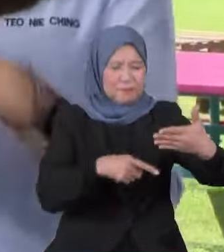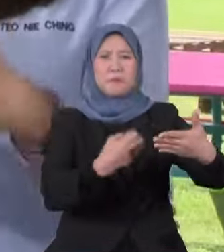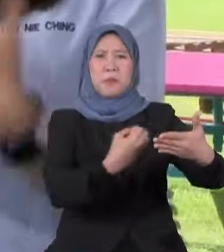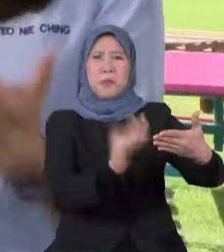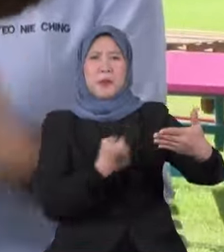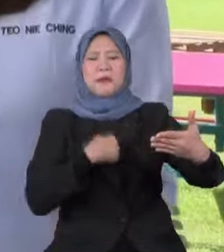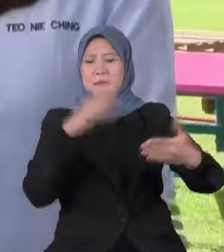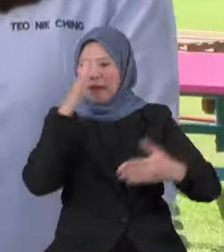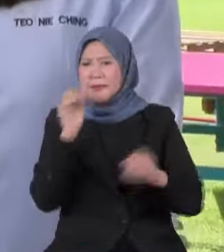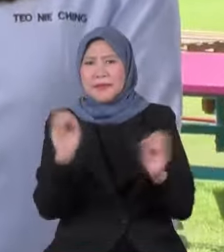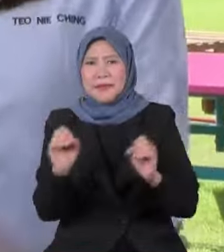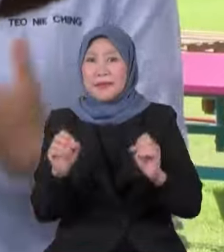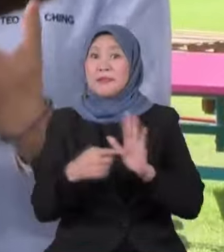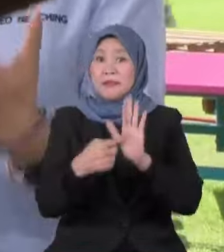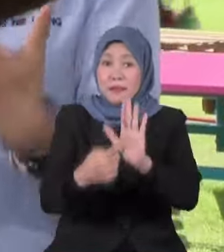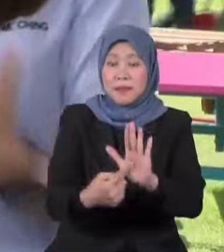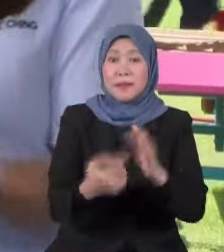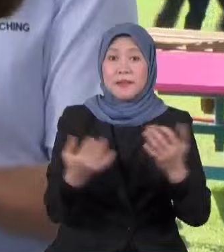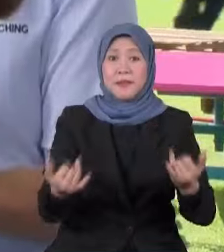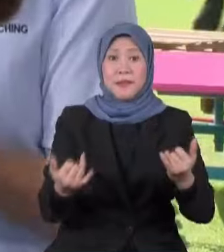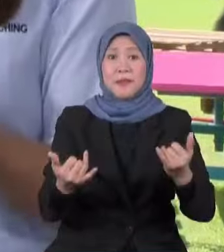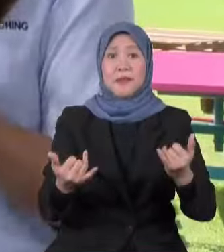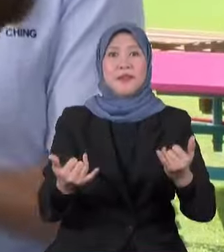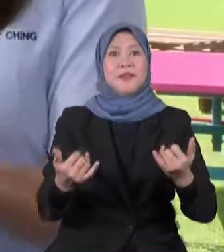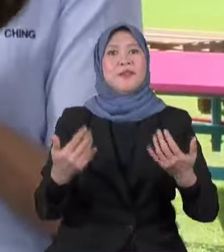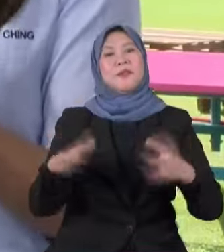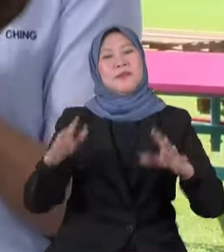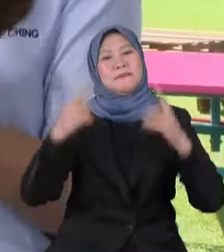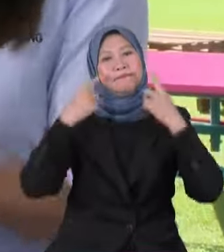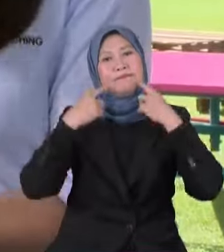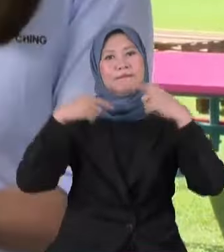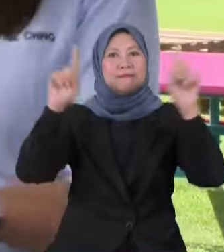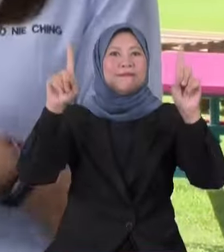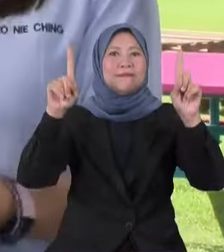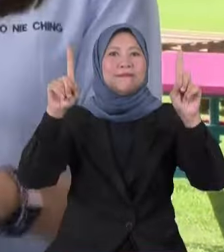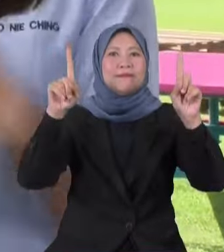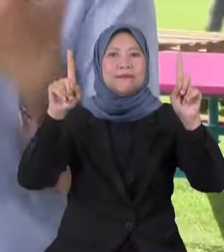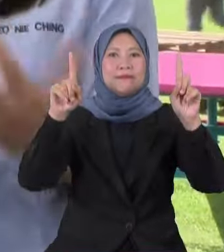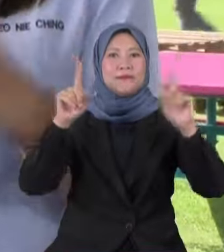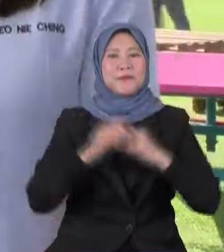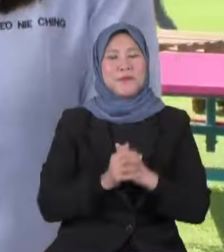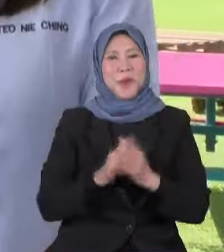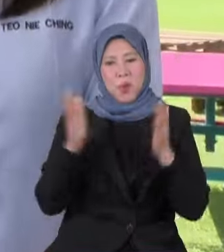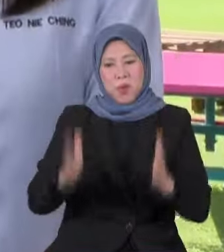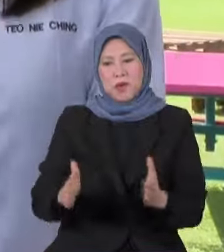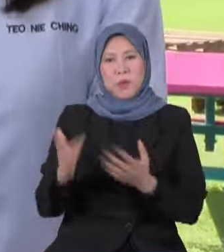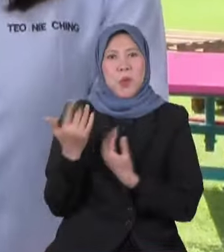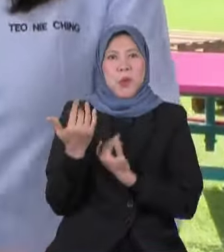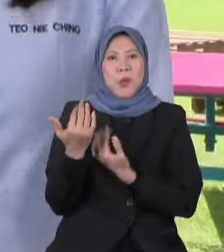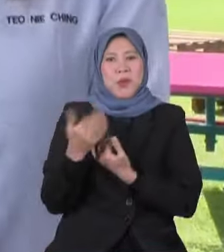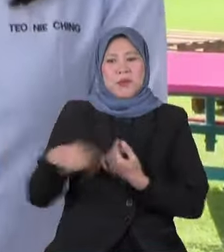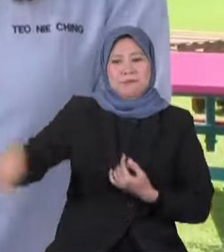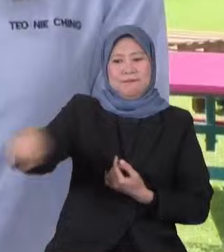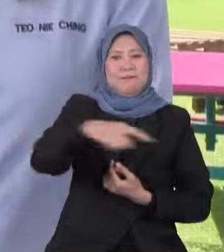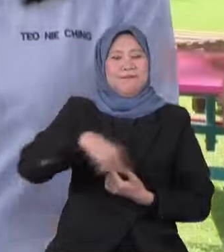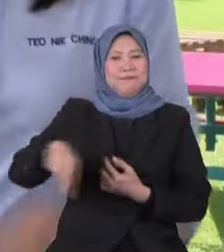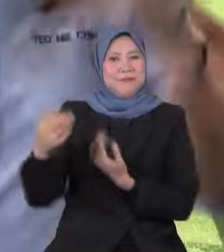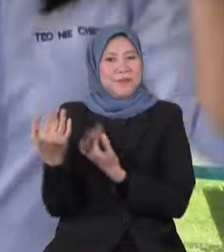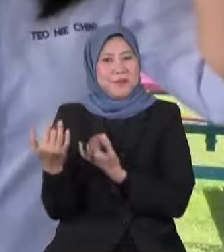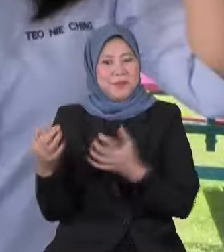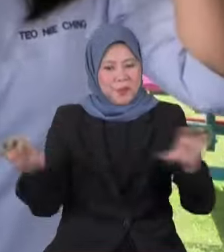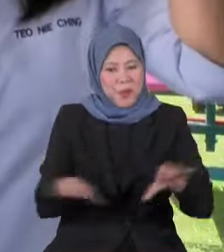Jadi ini menunjukkan bahawa Rio, Kembara Rio sekarang telah menjadi satu program yang memang dinanti-nantikan olehlah rakyat Malaysia.